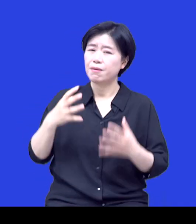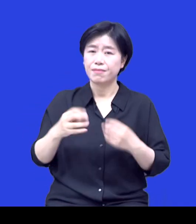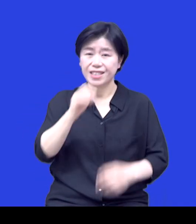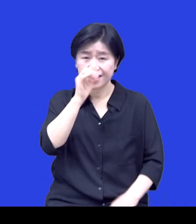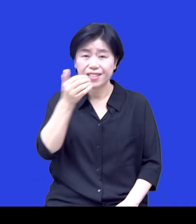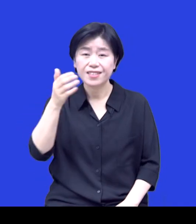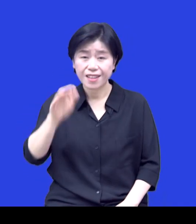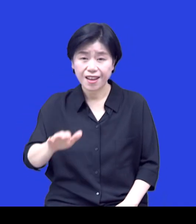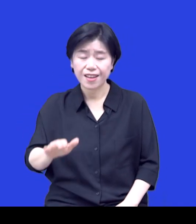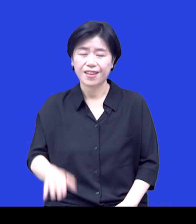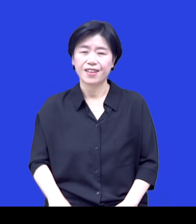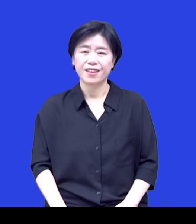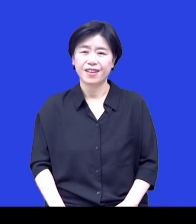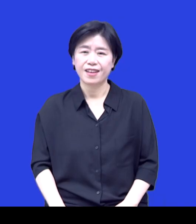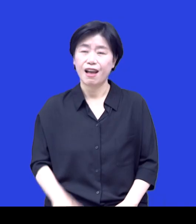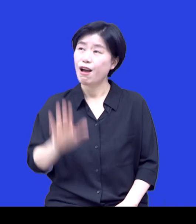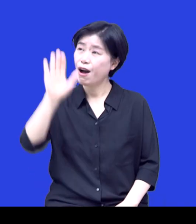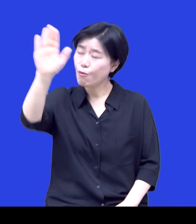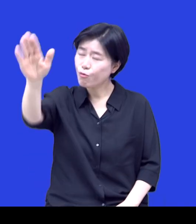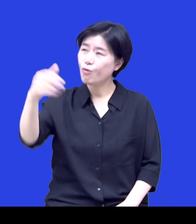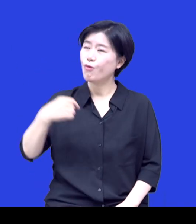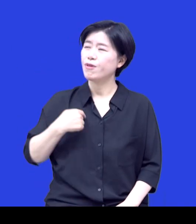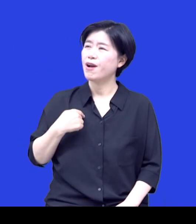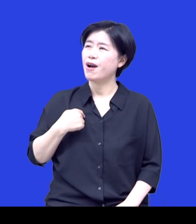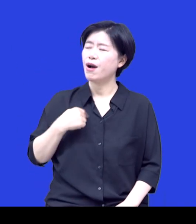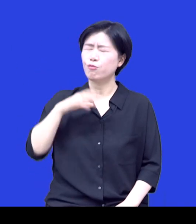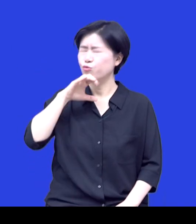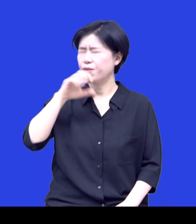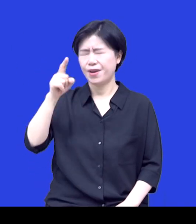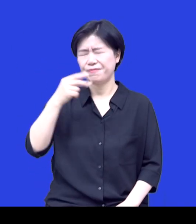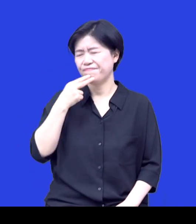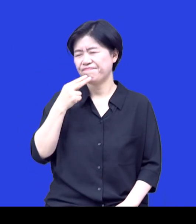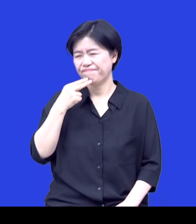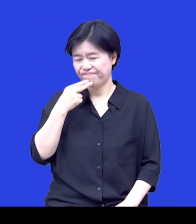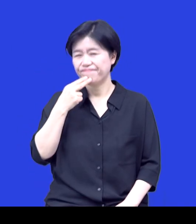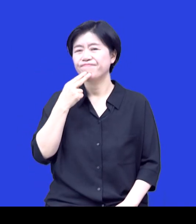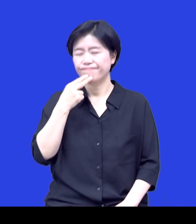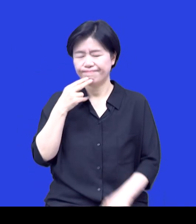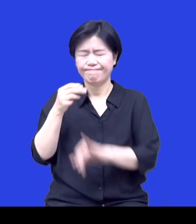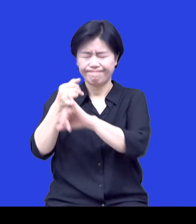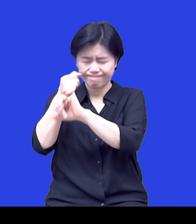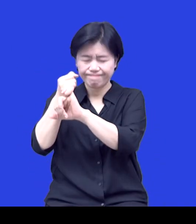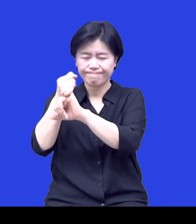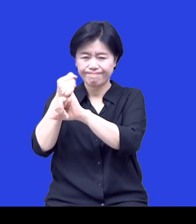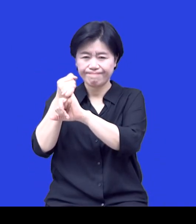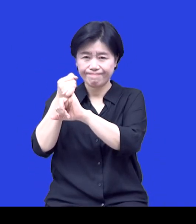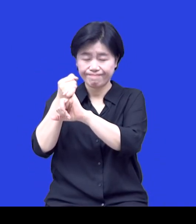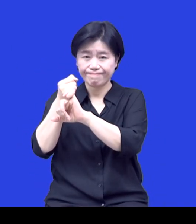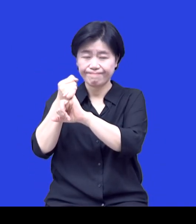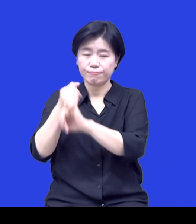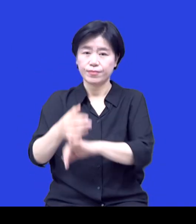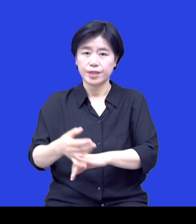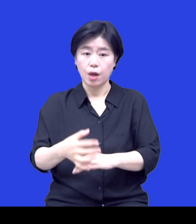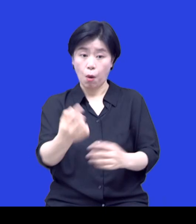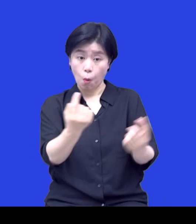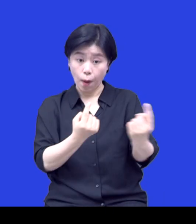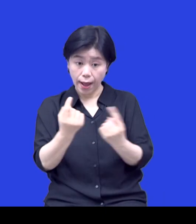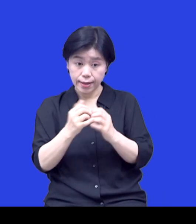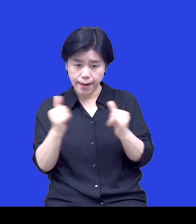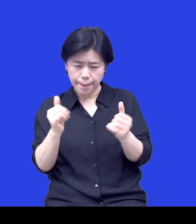이렇게 불평하지 않고 하나님 주신 교인들을 정말 겸손하게 목양을 해보겠다.